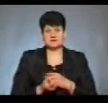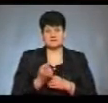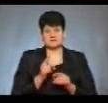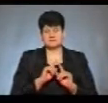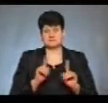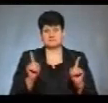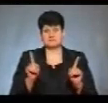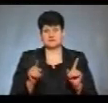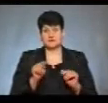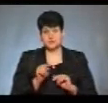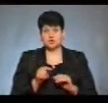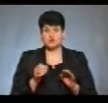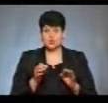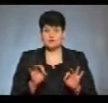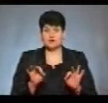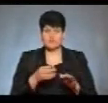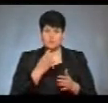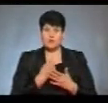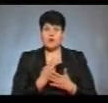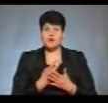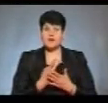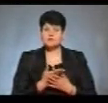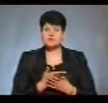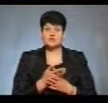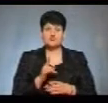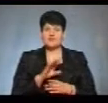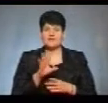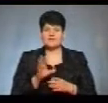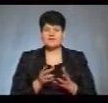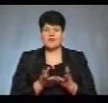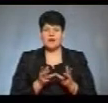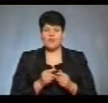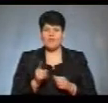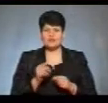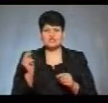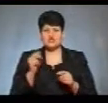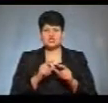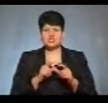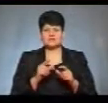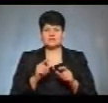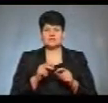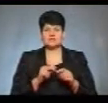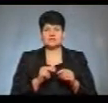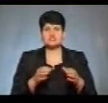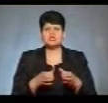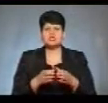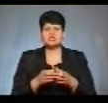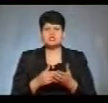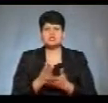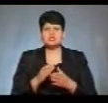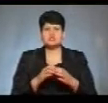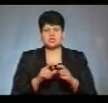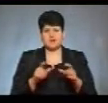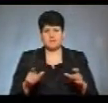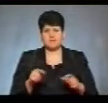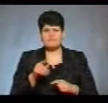Він дозволяє, ну, він показує, власне, що не все прораховувалося штабами таких, ну, старішин нашого політичного.